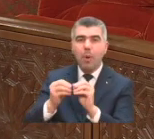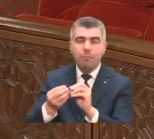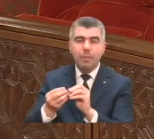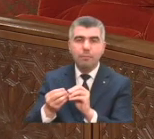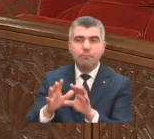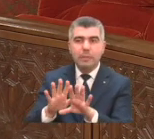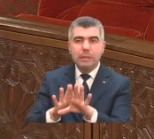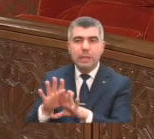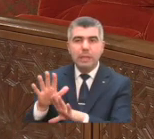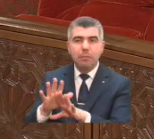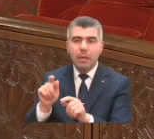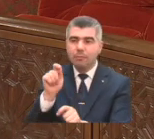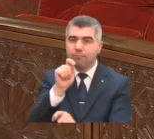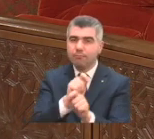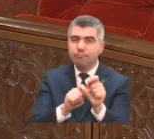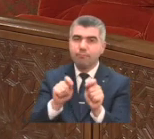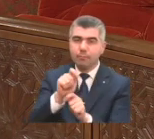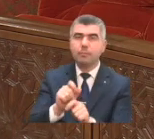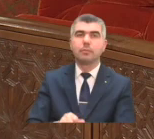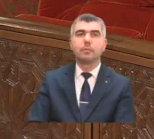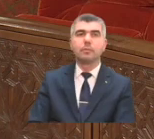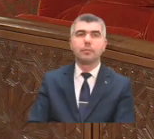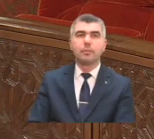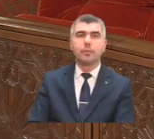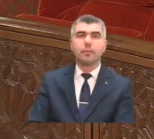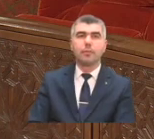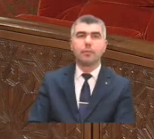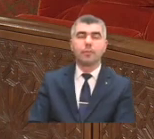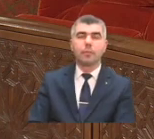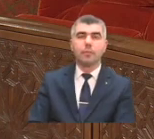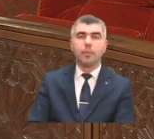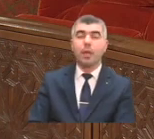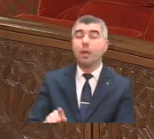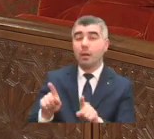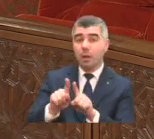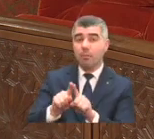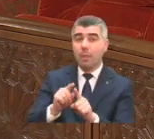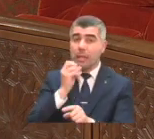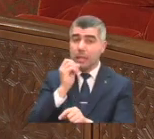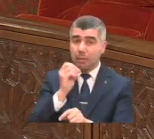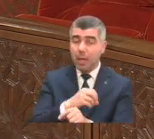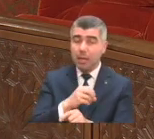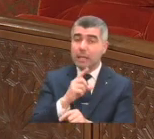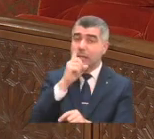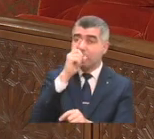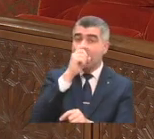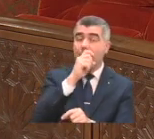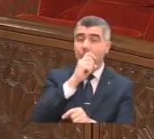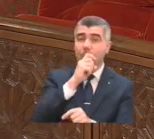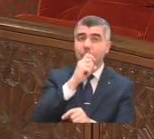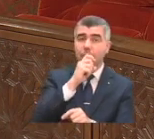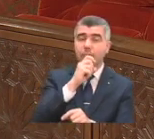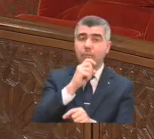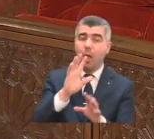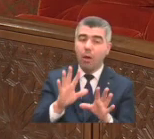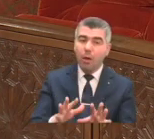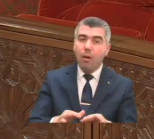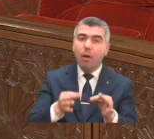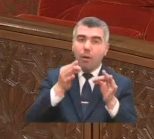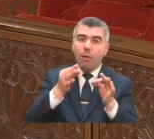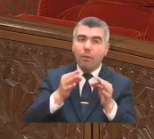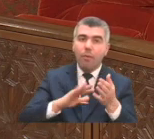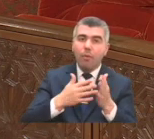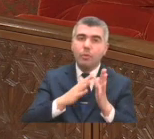بتدبير ومعالجة النفايات. وبخصوص تأثير النفايات، تبين من خلال تقييم